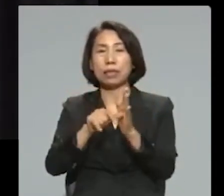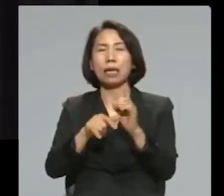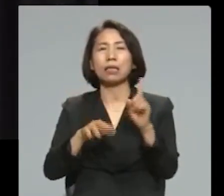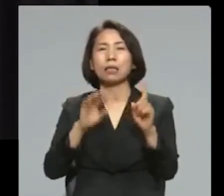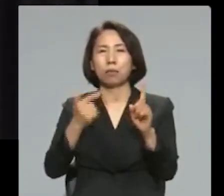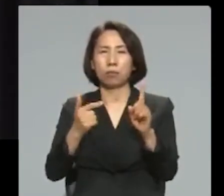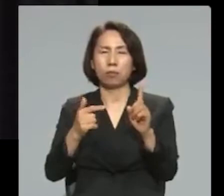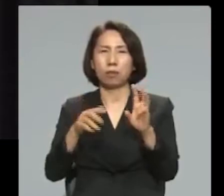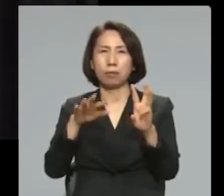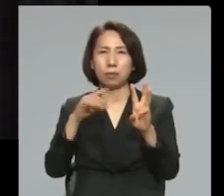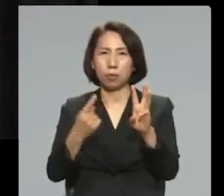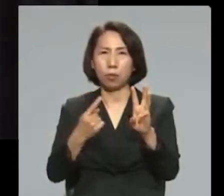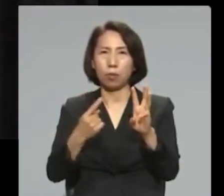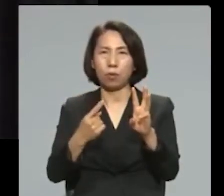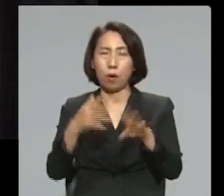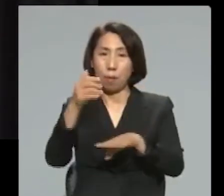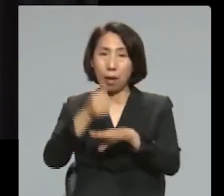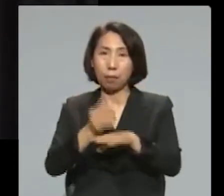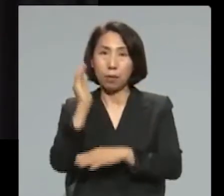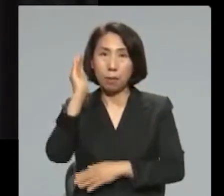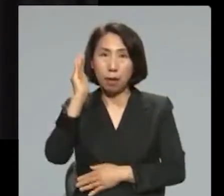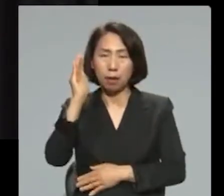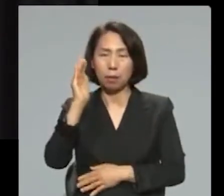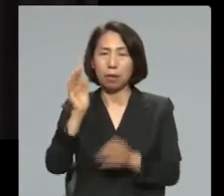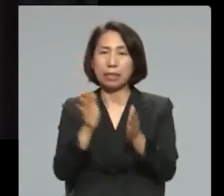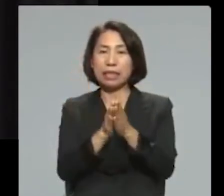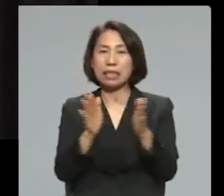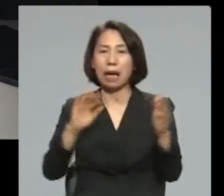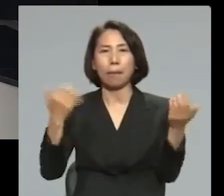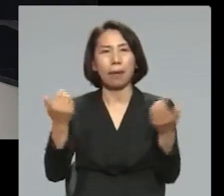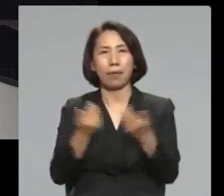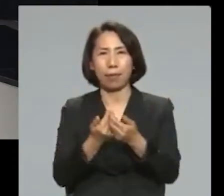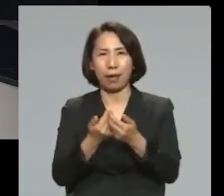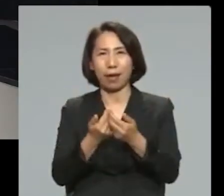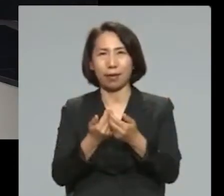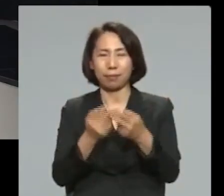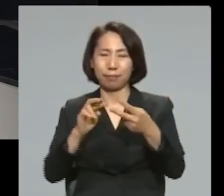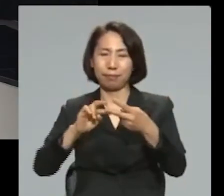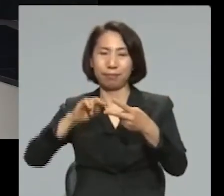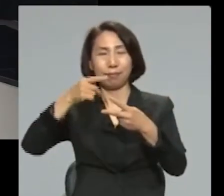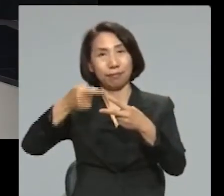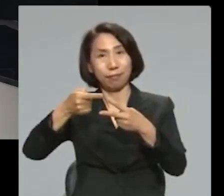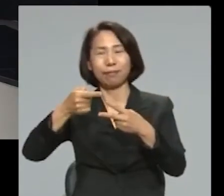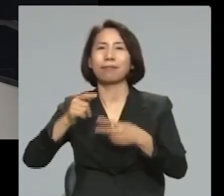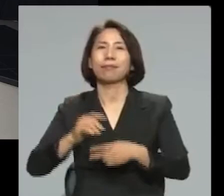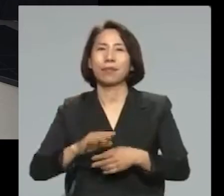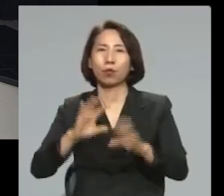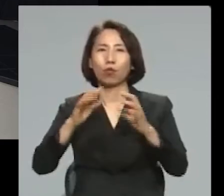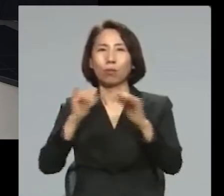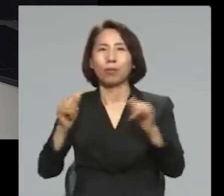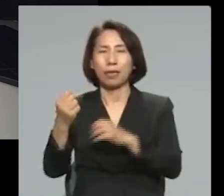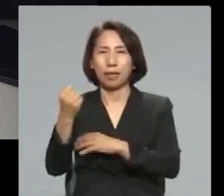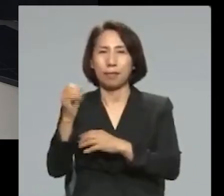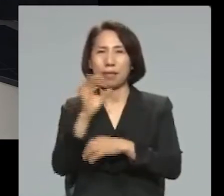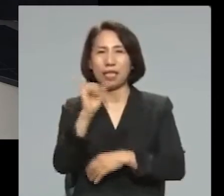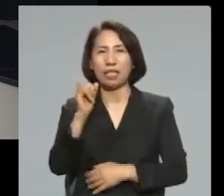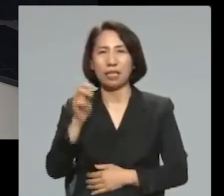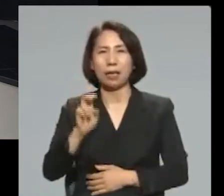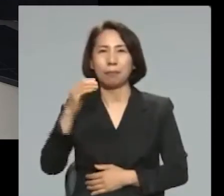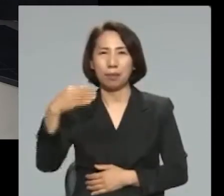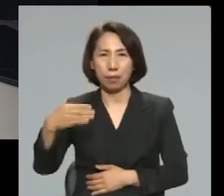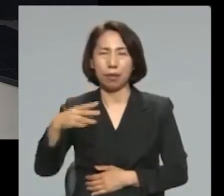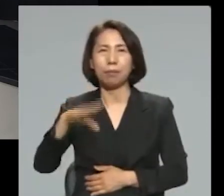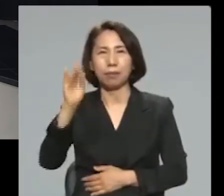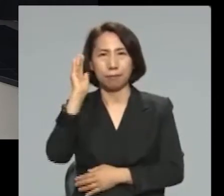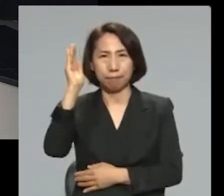1분 30초입니다. 마무리 발언은 시작 발언의 반대 순서로 진행하겠습니다. 국민의힘 이남철 후보부터 발언을